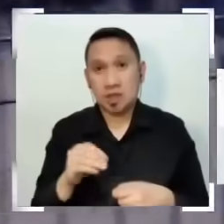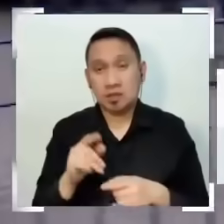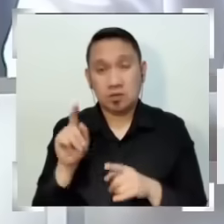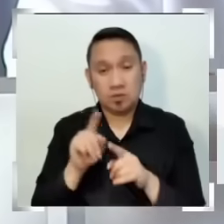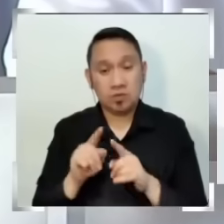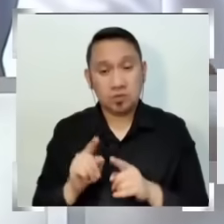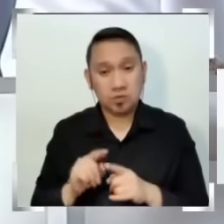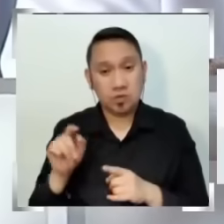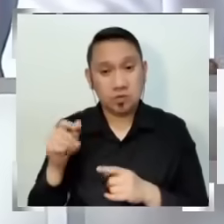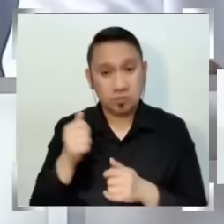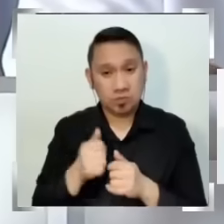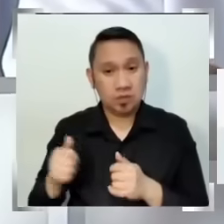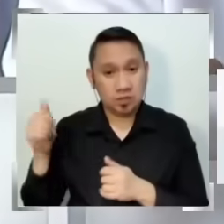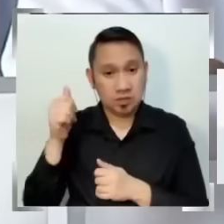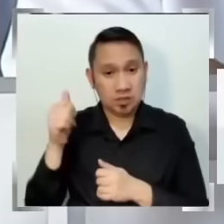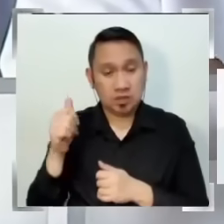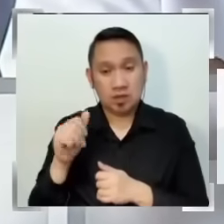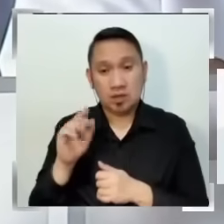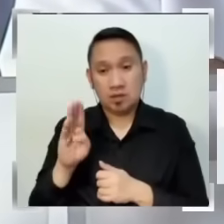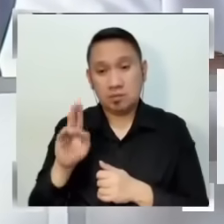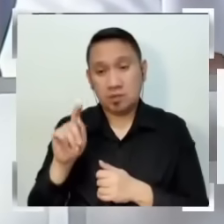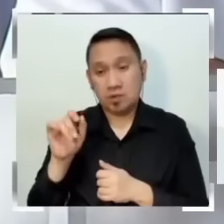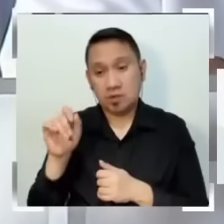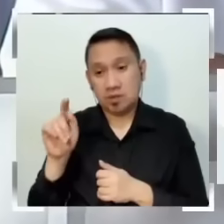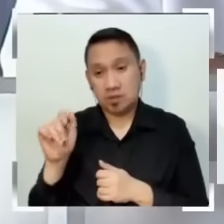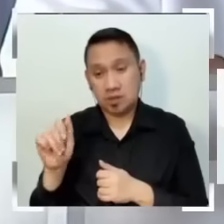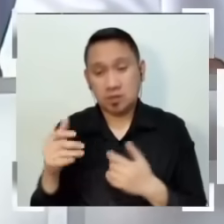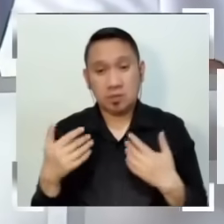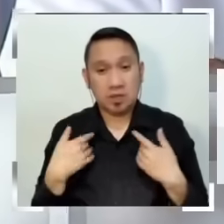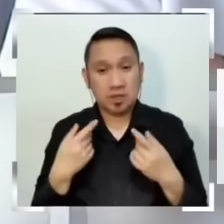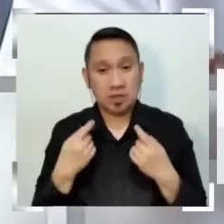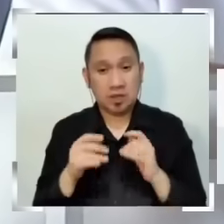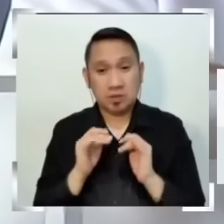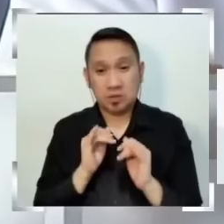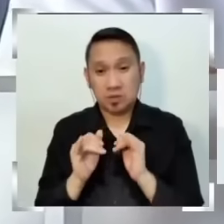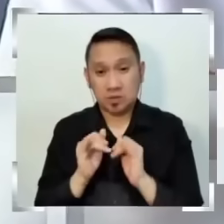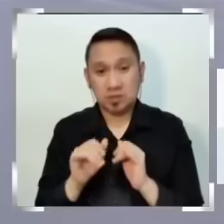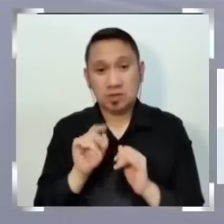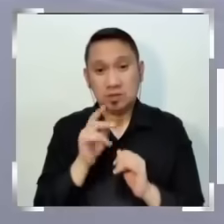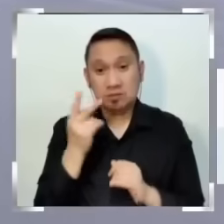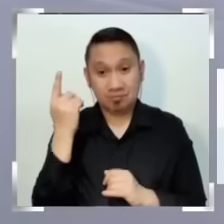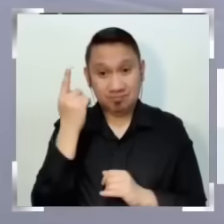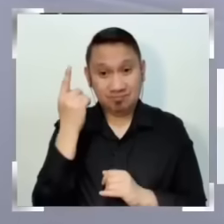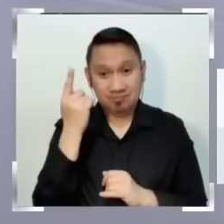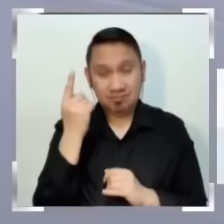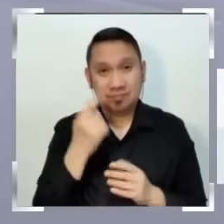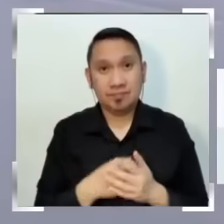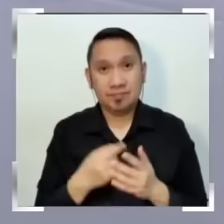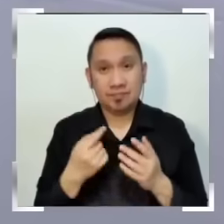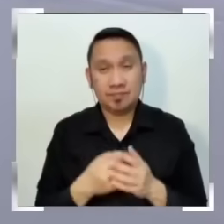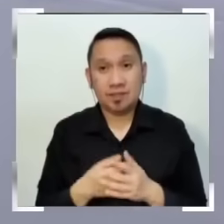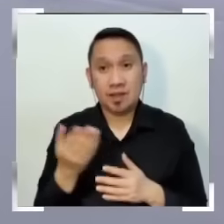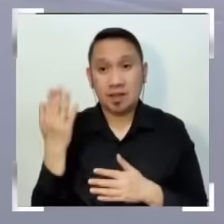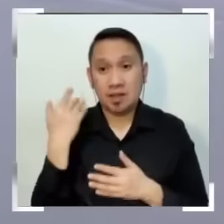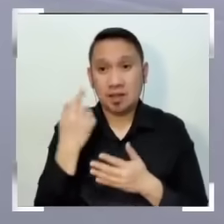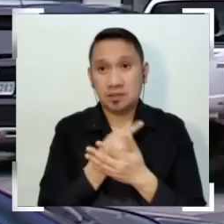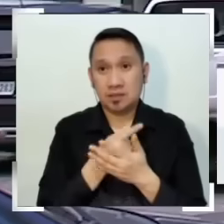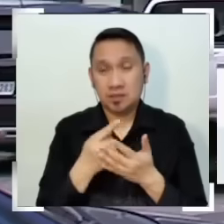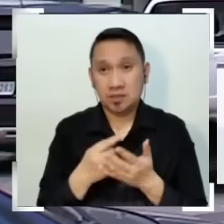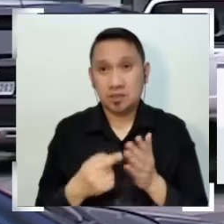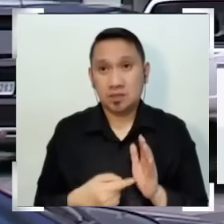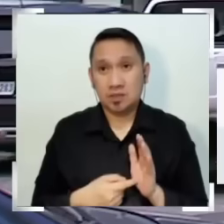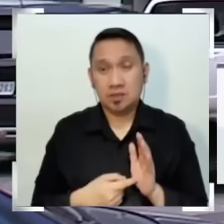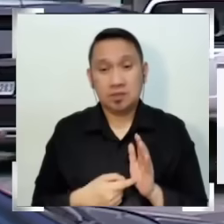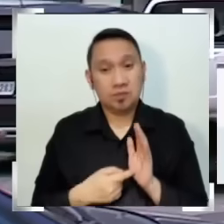Bautista. Sinusubukan pa ng GMA Integrated News na makuha ang panig ni Guadis at Bautista. Noong isang linggo, isiniwalat ni Jeff Tumbado ang